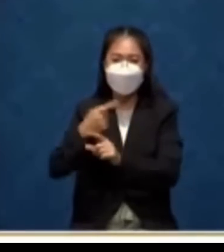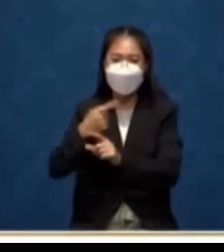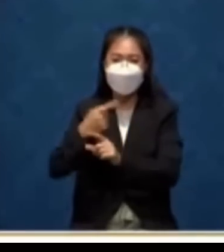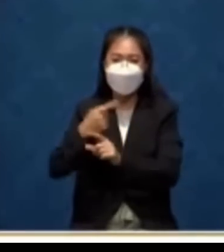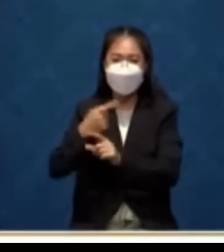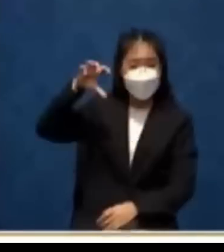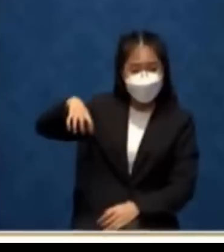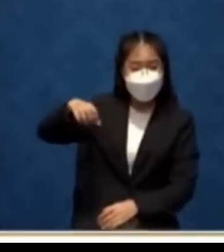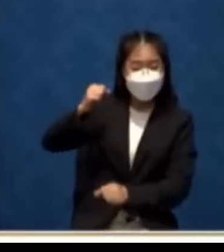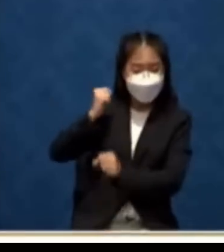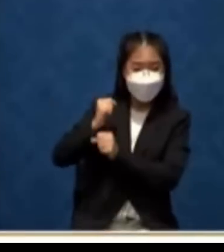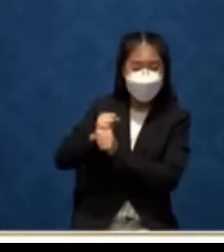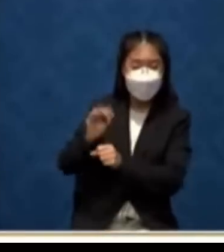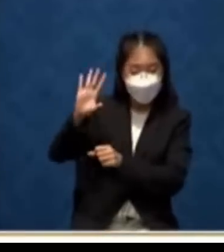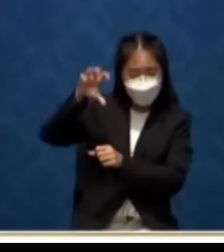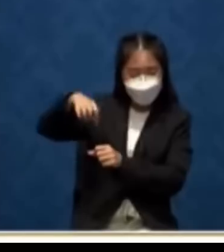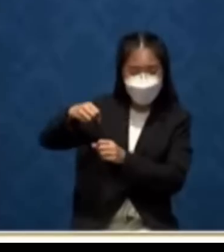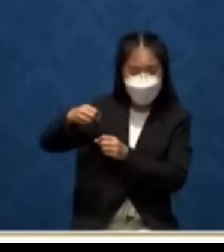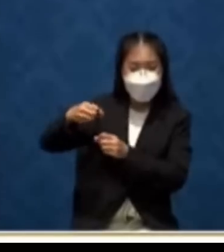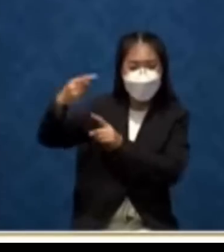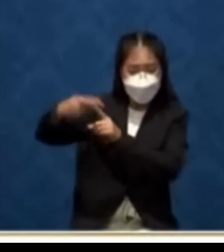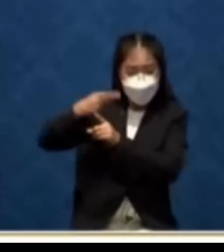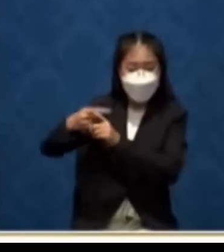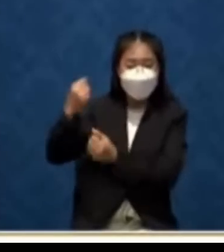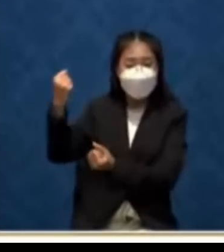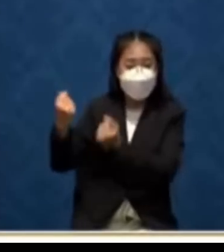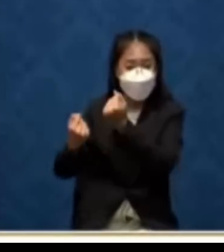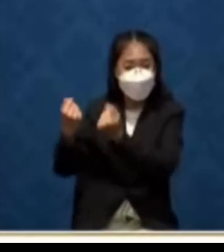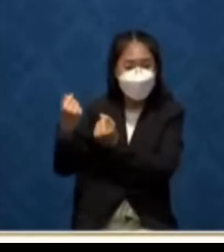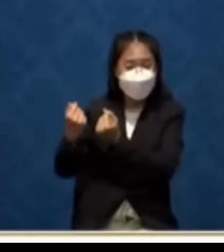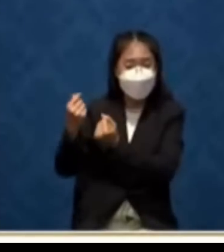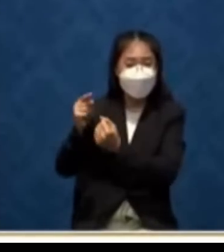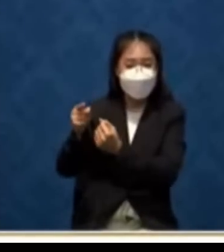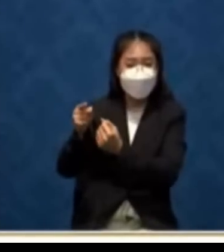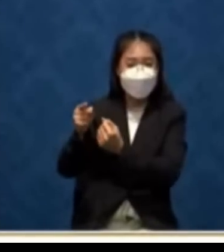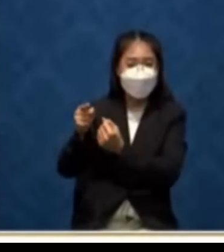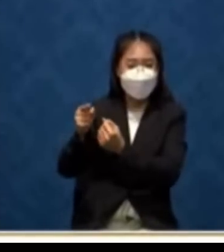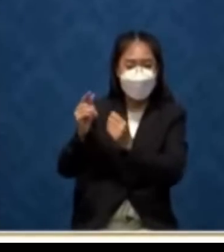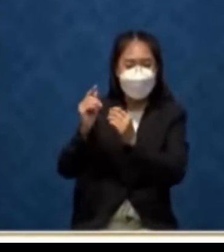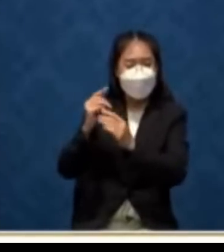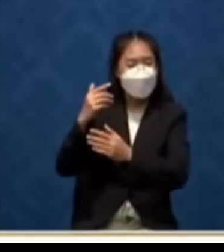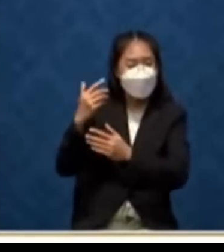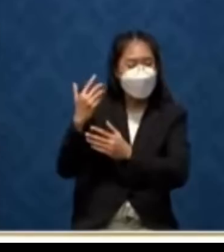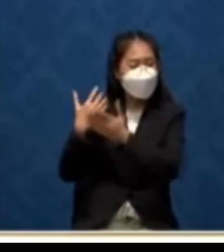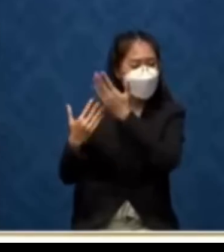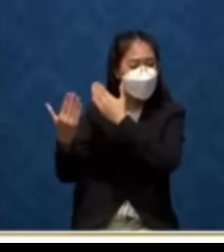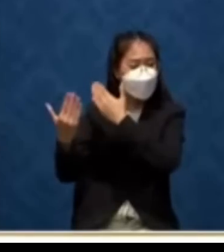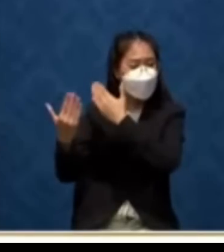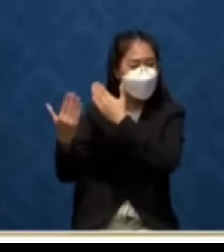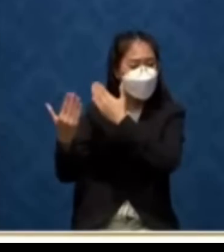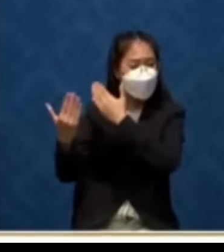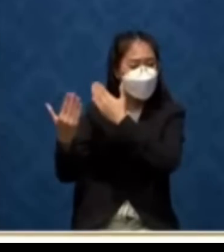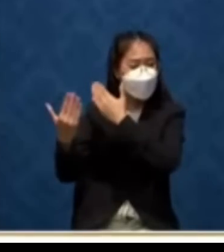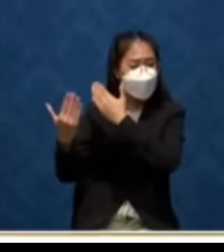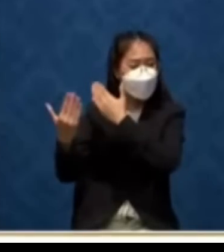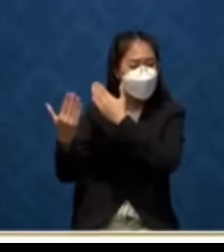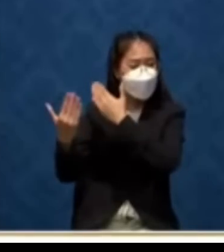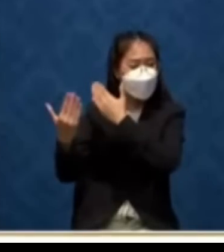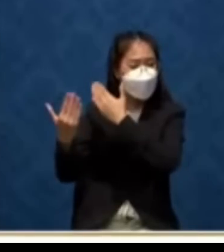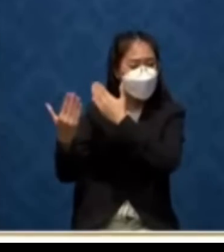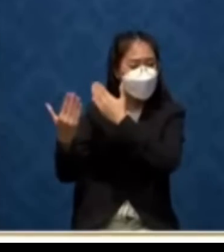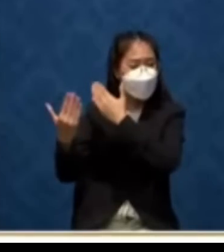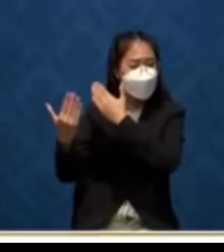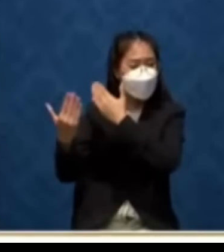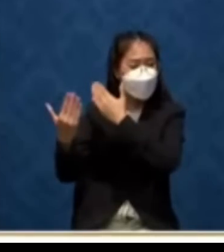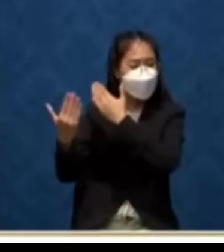รกิจให้เช่ารถอีกบริษัทหนึ่งโปรไฟล์ดีกว่าเยอะครับแต่ไม่ใช้บริษัทนั้นก็ทำตัว